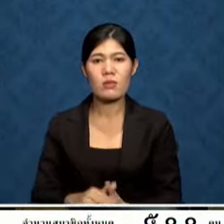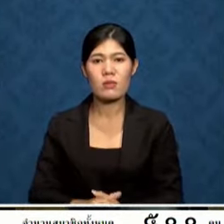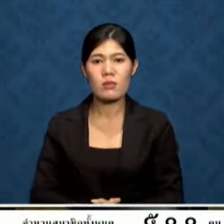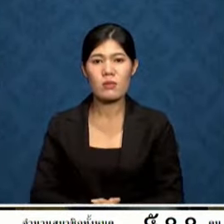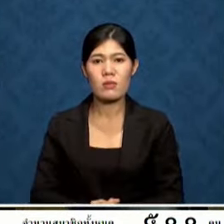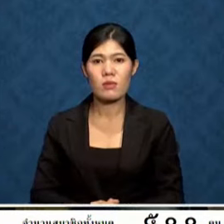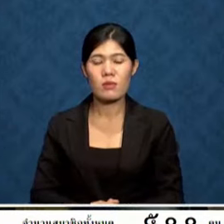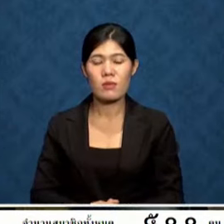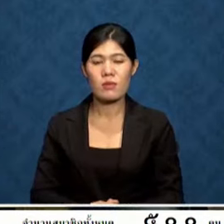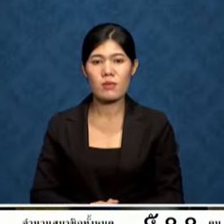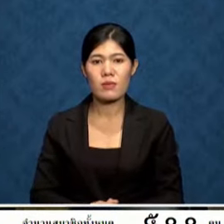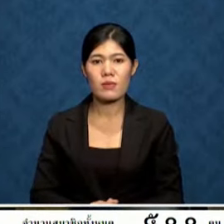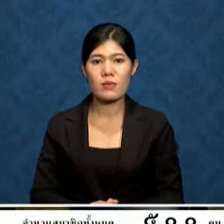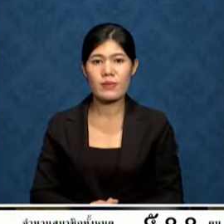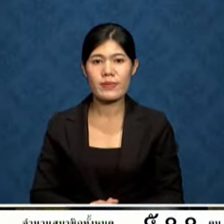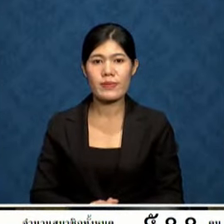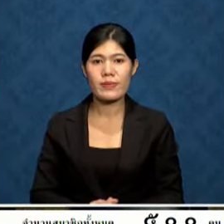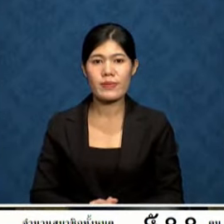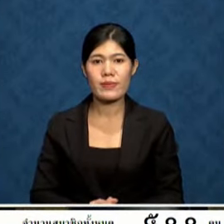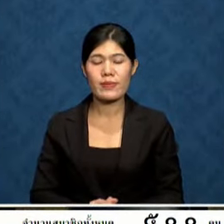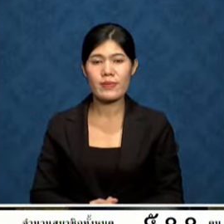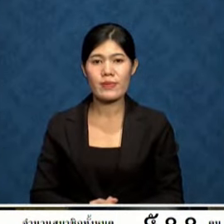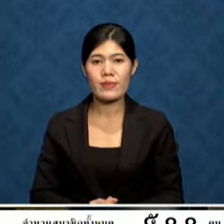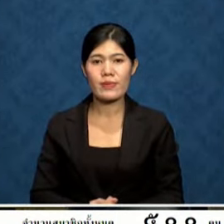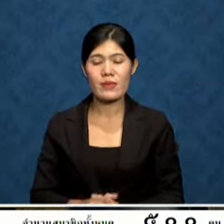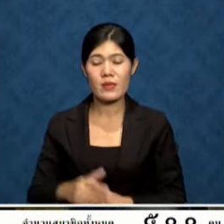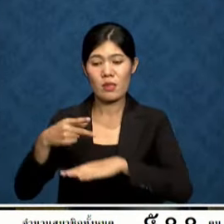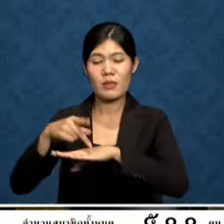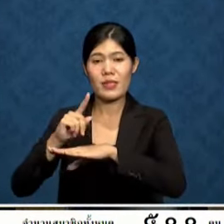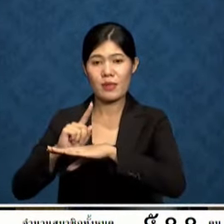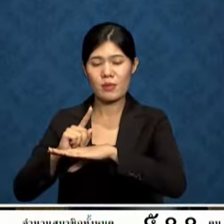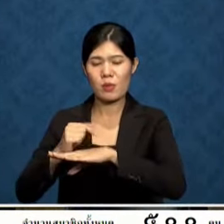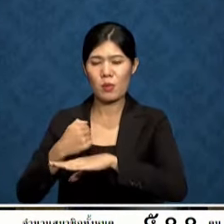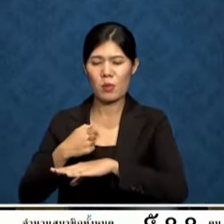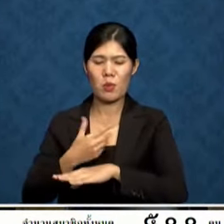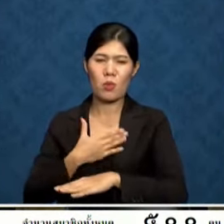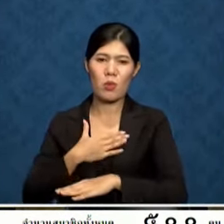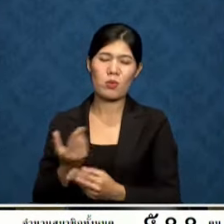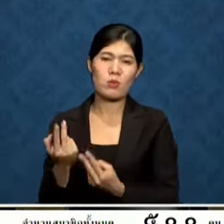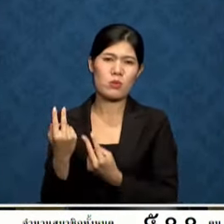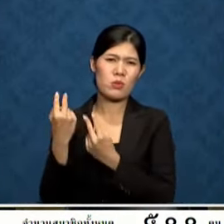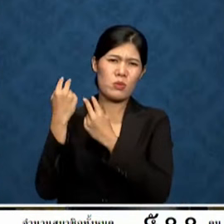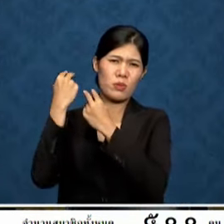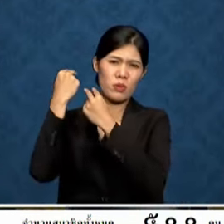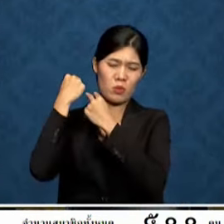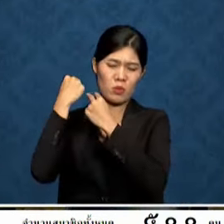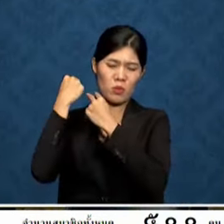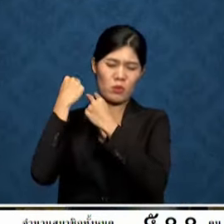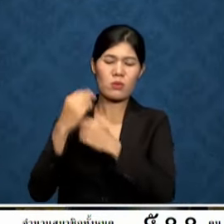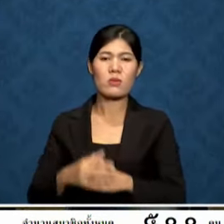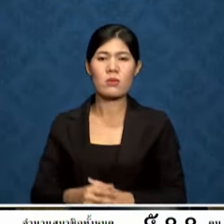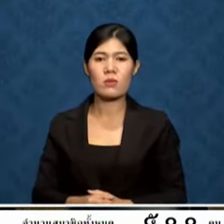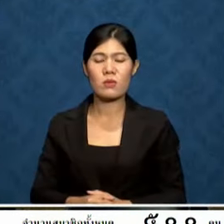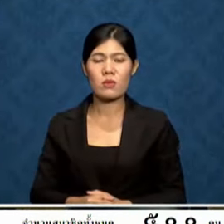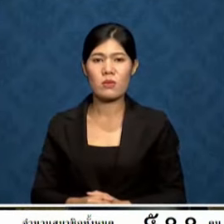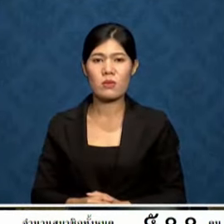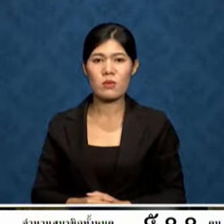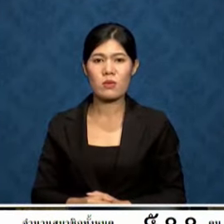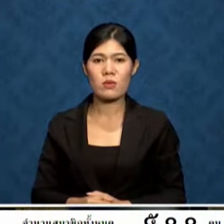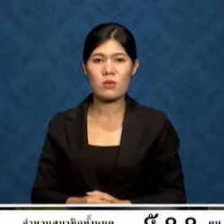ๆท่านทางครับผมขอย้อนไปนิดนึงว่าในการพิจารณา